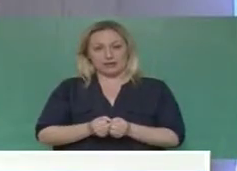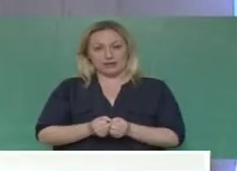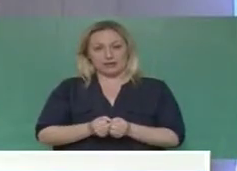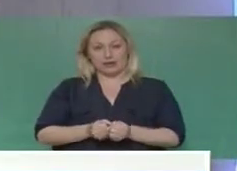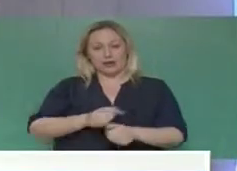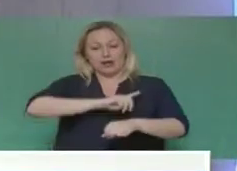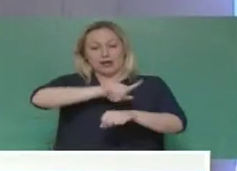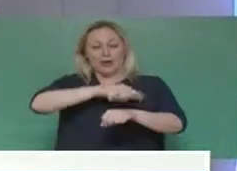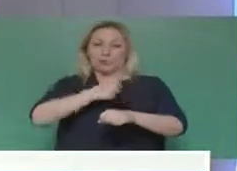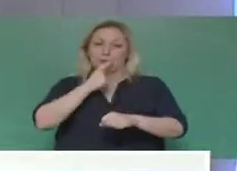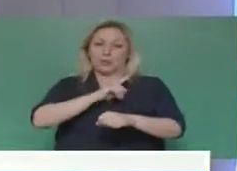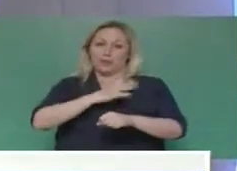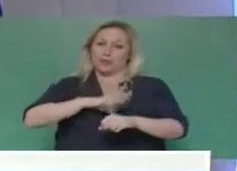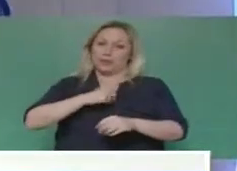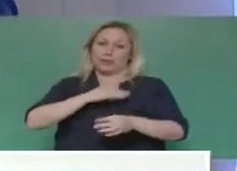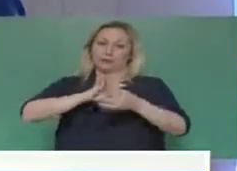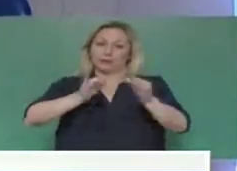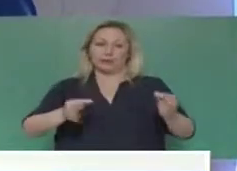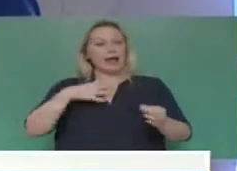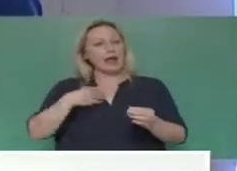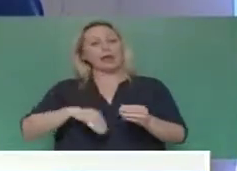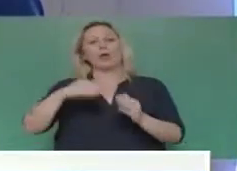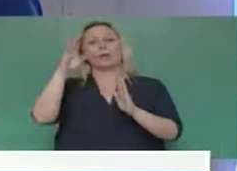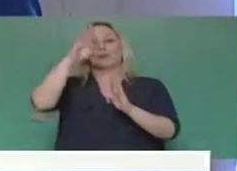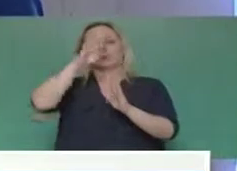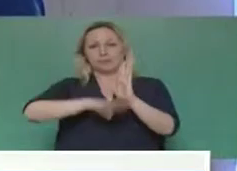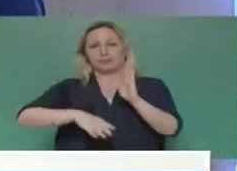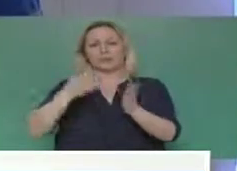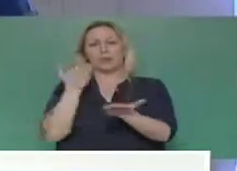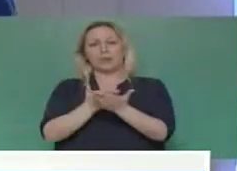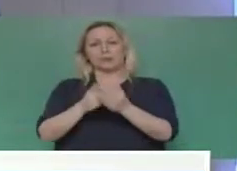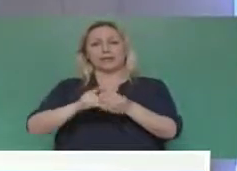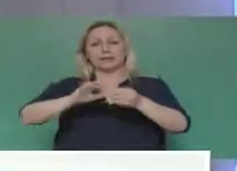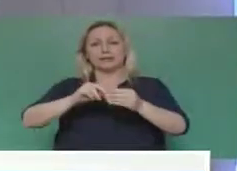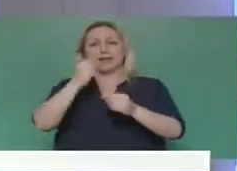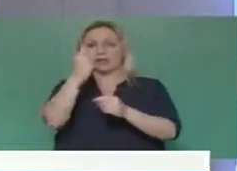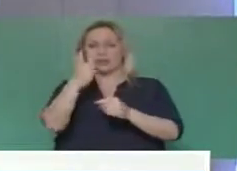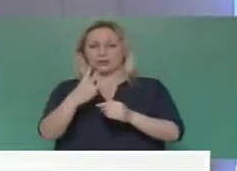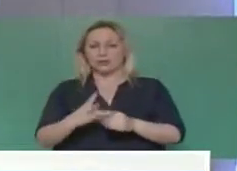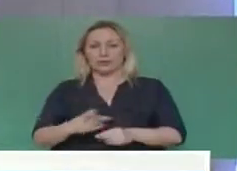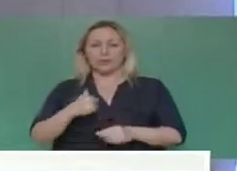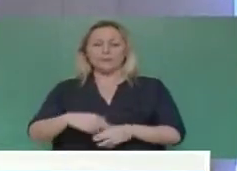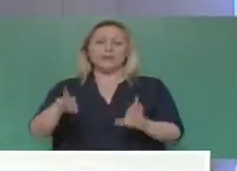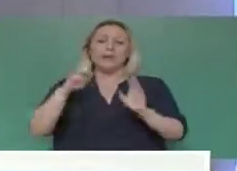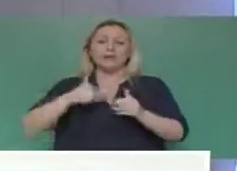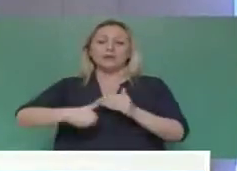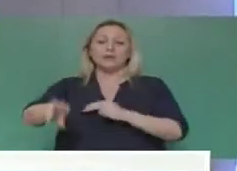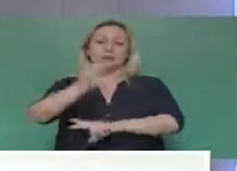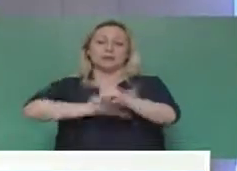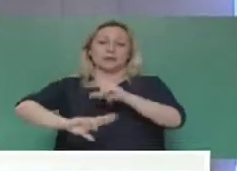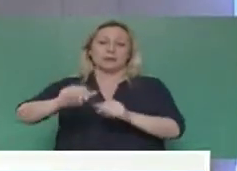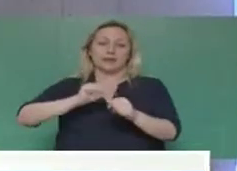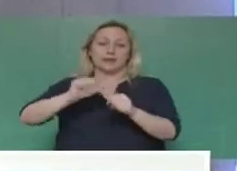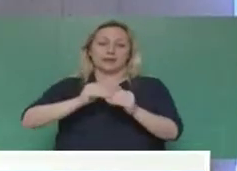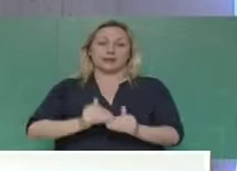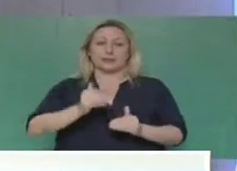καταχραστώ τον χρόνο, κυρία Πρόεδρε. Εδώ έχω συγκεκριμένες προτάσεις. Πιστεύω θα ξαναζητηθεί το θέμα, εφόσον όλοι προσδοκούμε ότι θα δούμε να παίρνει